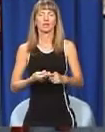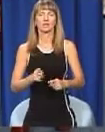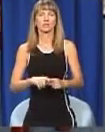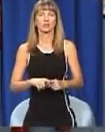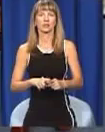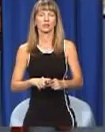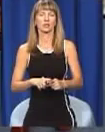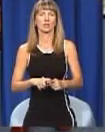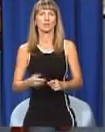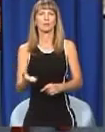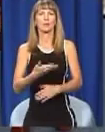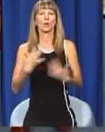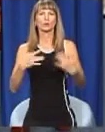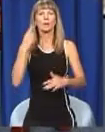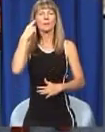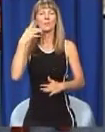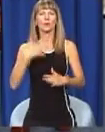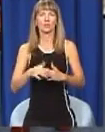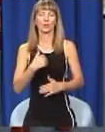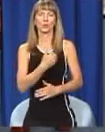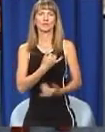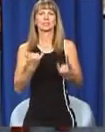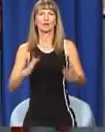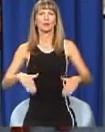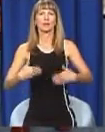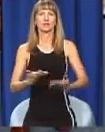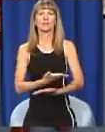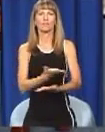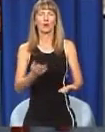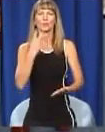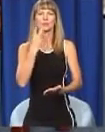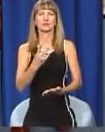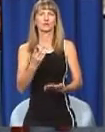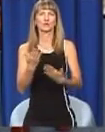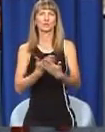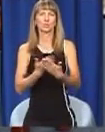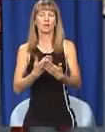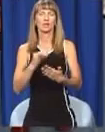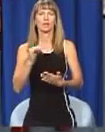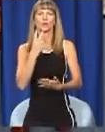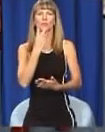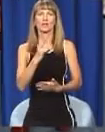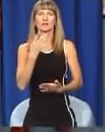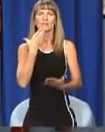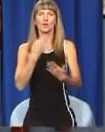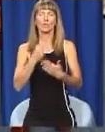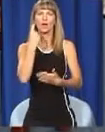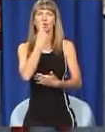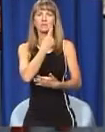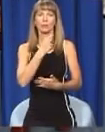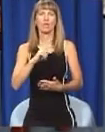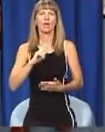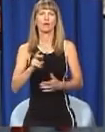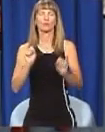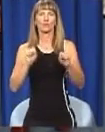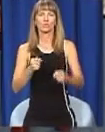Ми це вже зрозуміли. Я хочу зараз запропонувати вам подивитися сюжет і побачити на власні очі, як